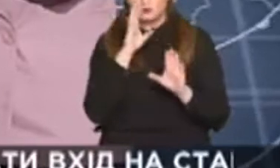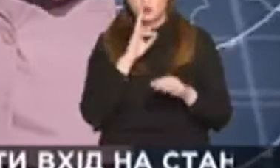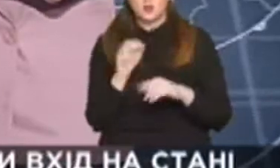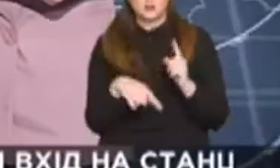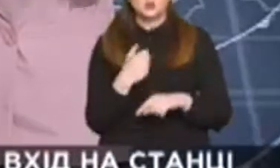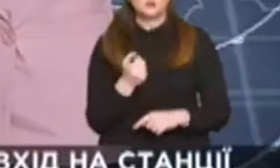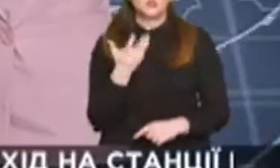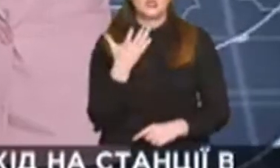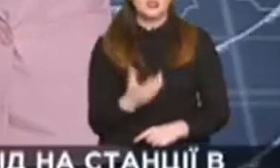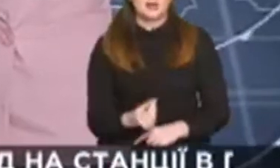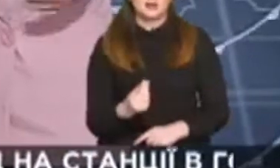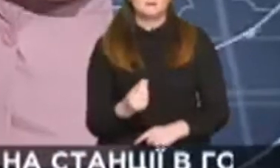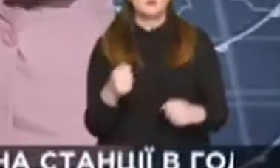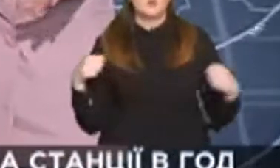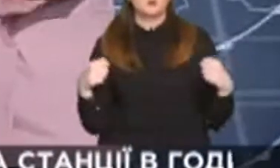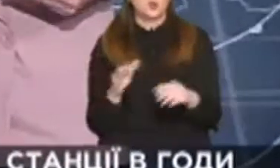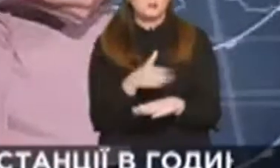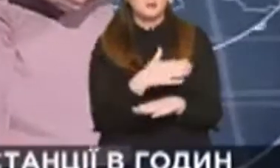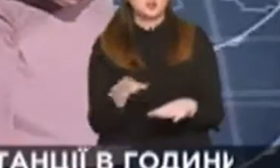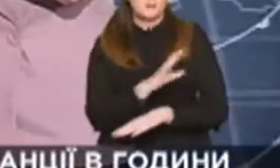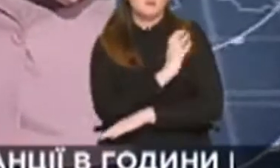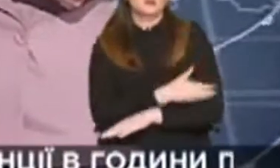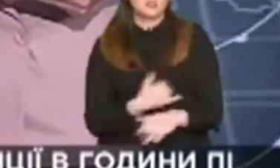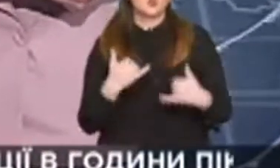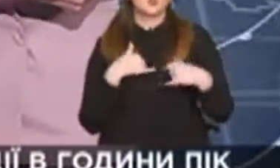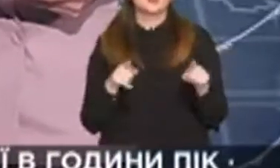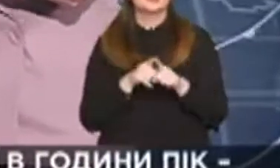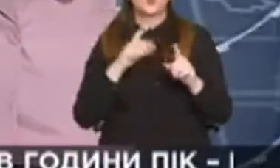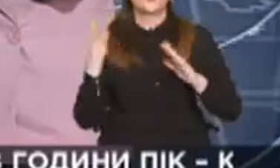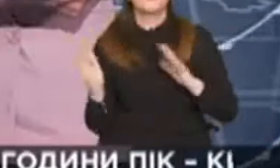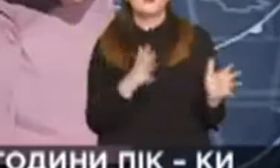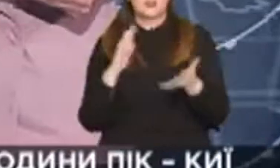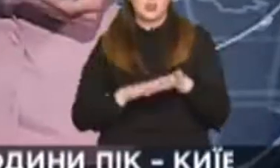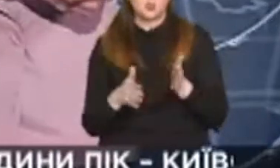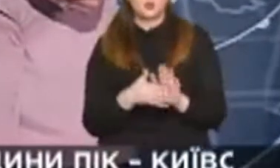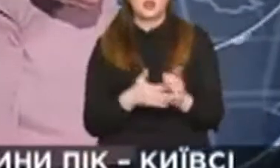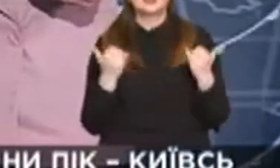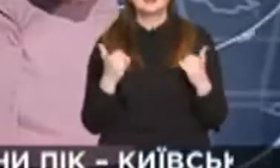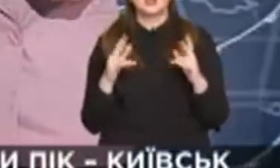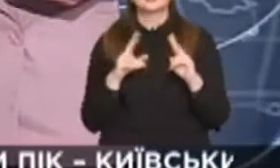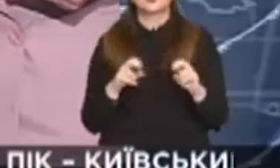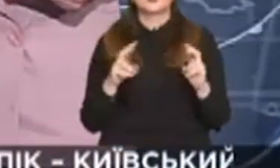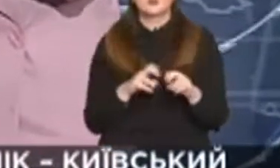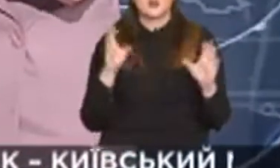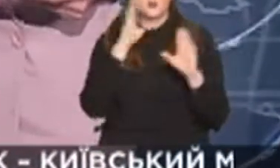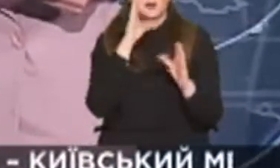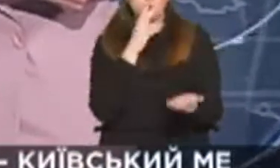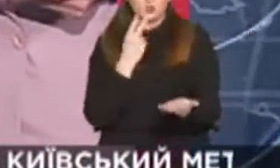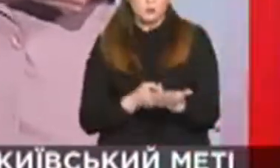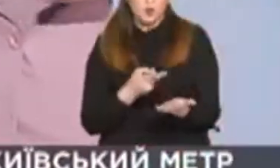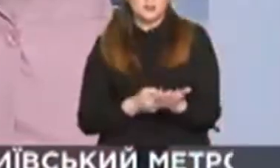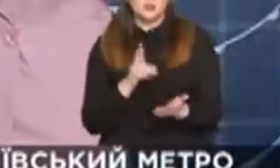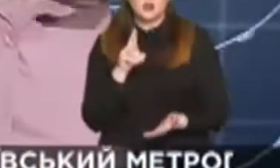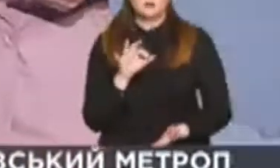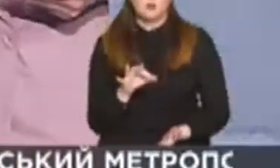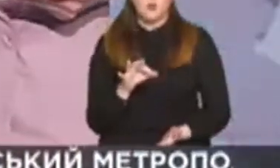на наступні кілька днів. Протистояння між ними посилює в нас ось таку вітряну ситуацію. Безпосередньо зараз розберемося в метеорологічних показниках